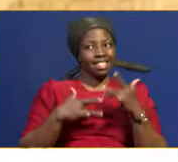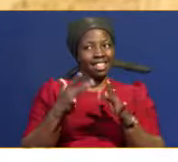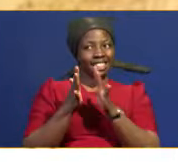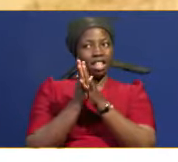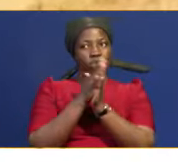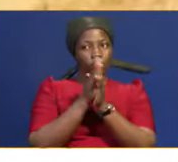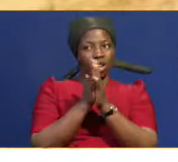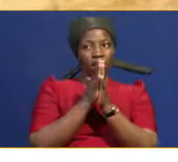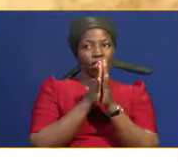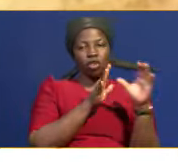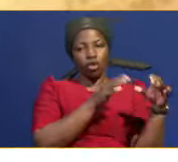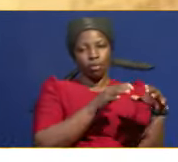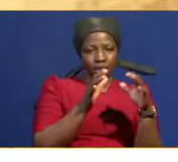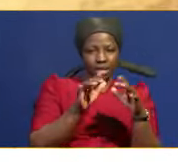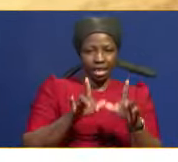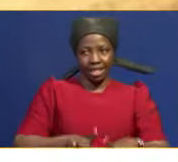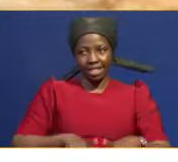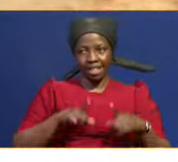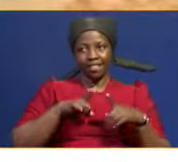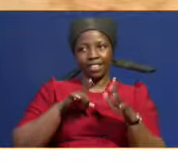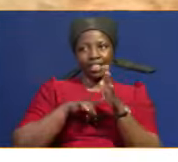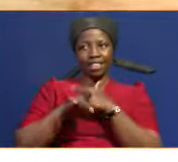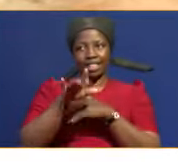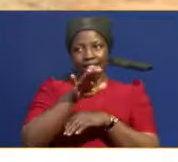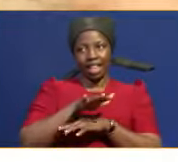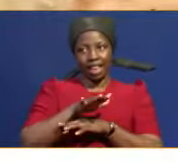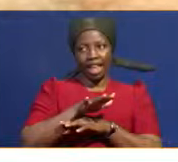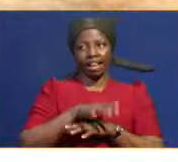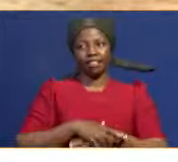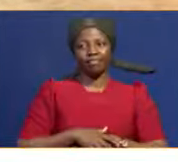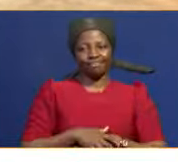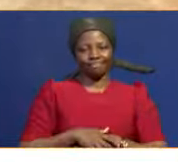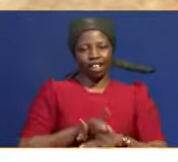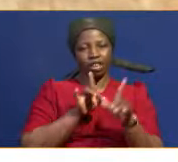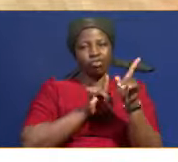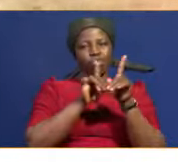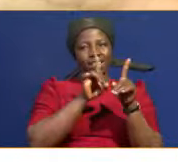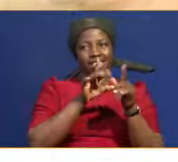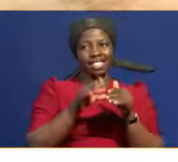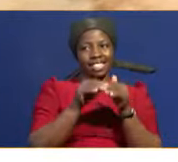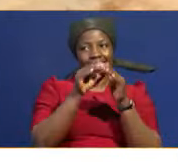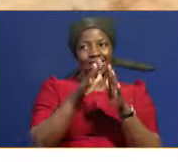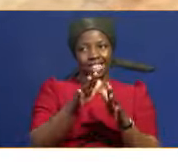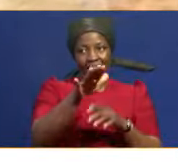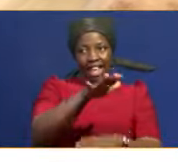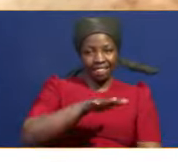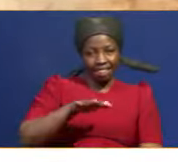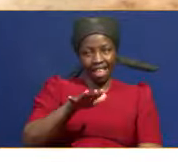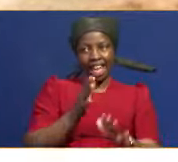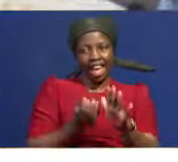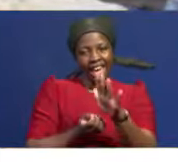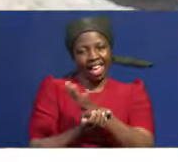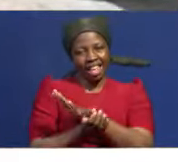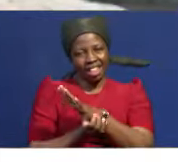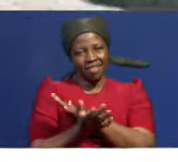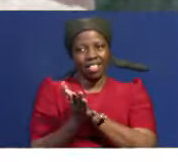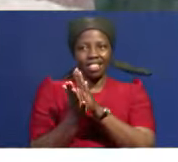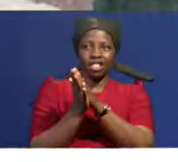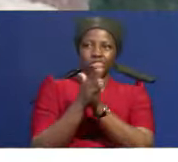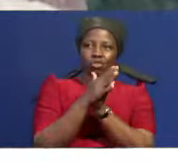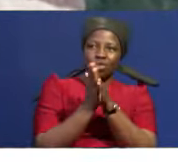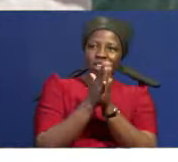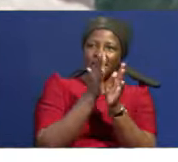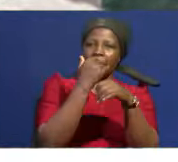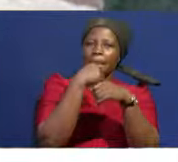zinazoishi katika eneo hili. Waelekezi wa watalii katika eneo hili husimulia hadithi hizo na kuwaacha